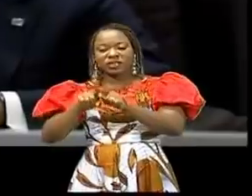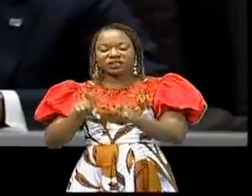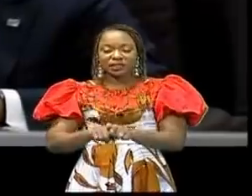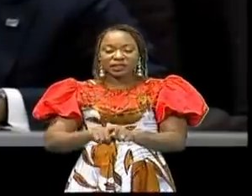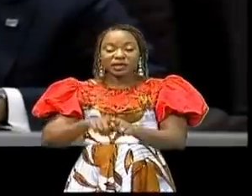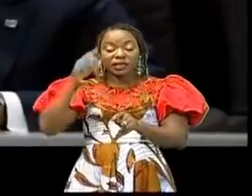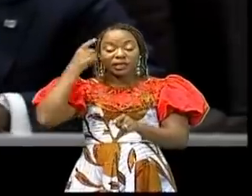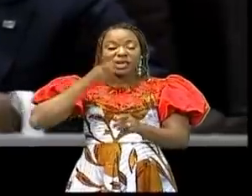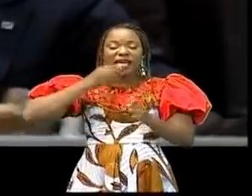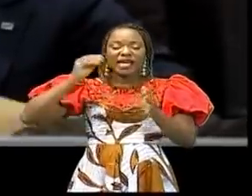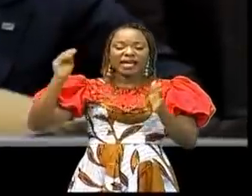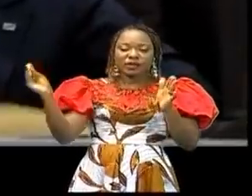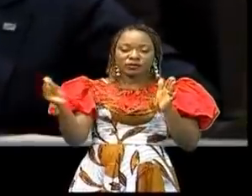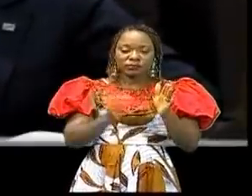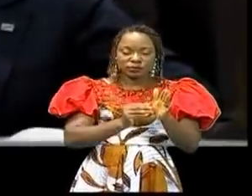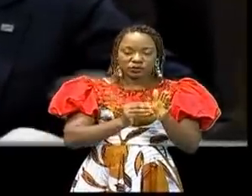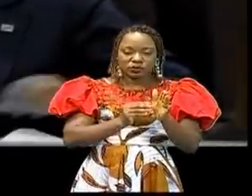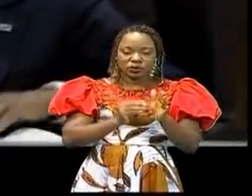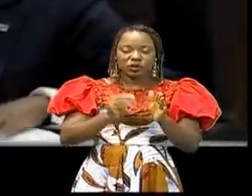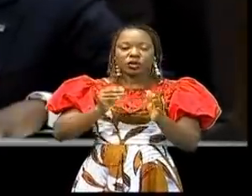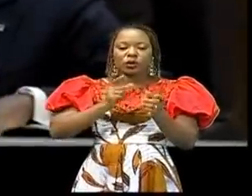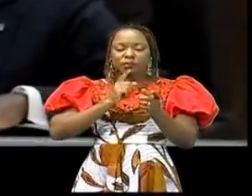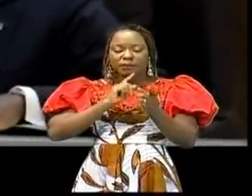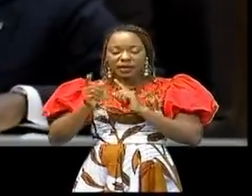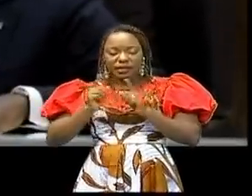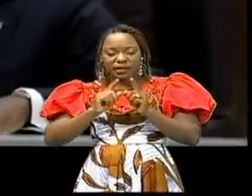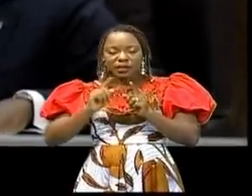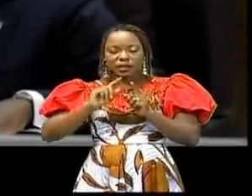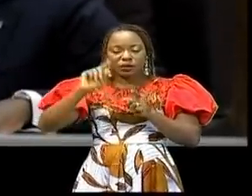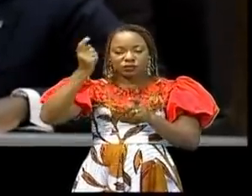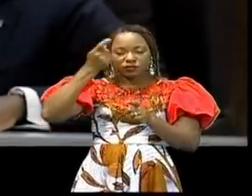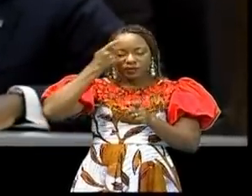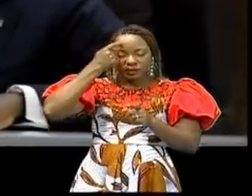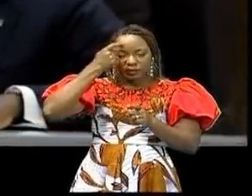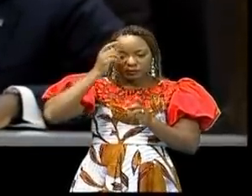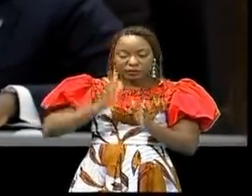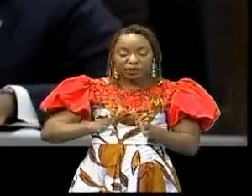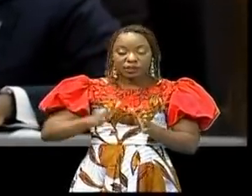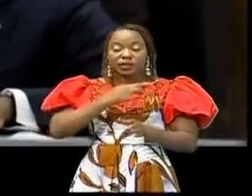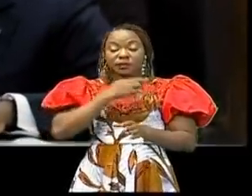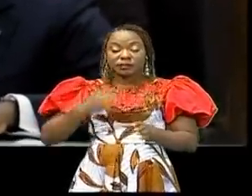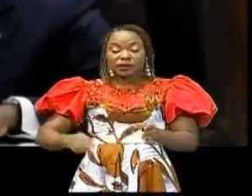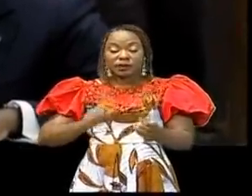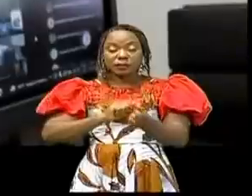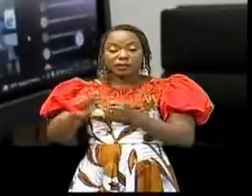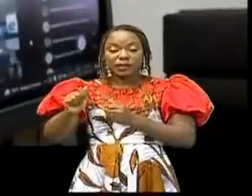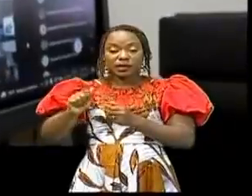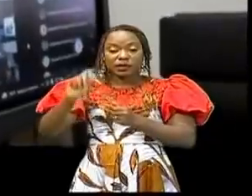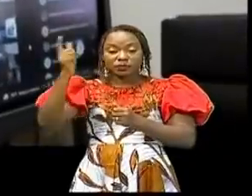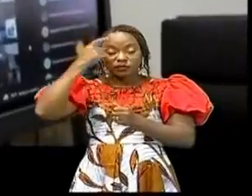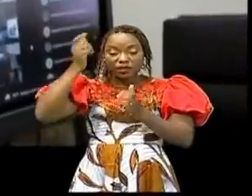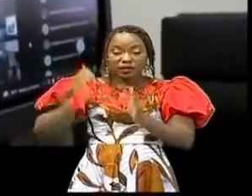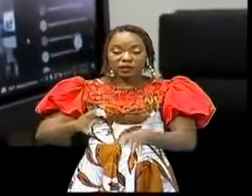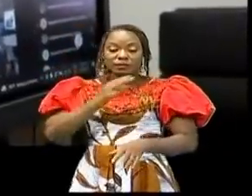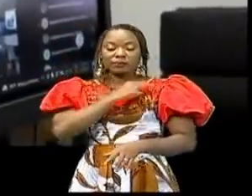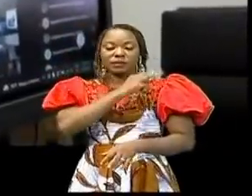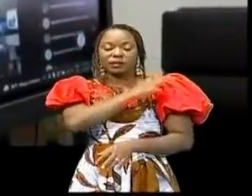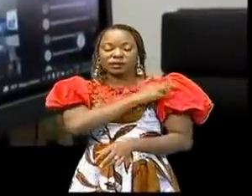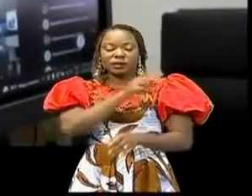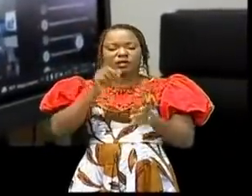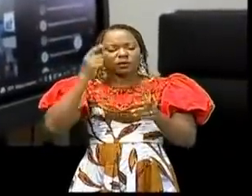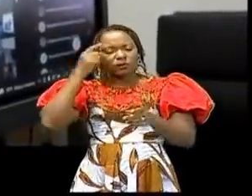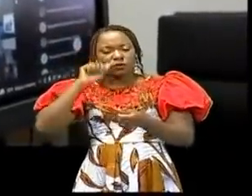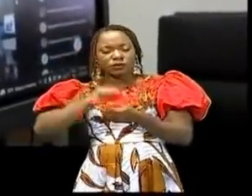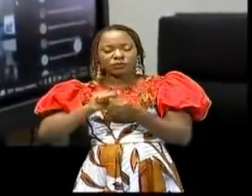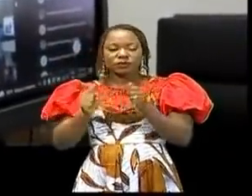les recommandations adressées au gouvernement de la République par les gouverneurs militaires lors des réunions de sécurité et les préoccupations des